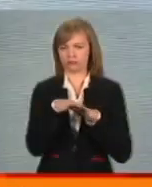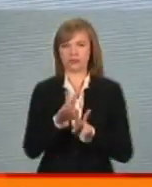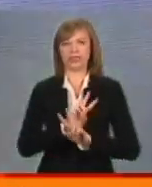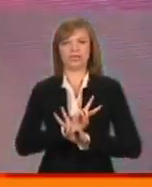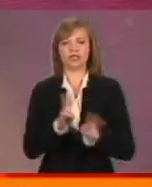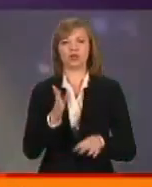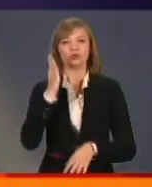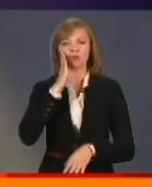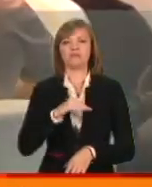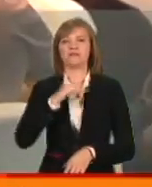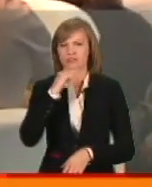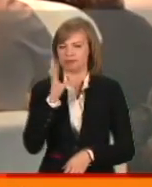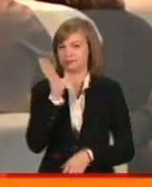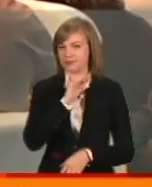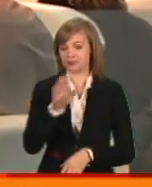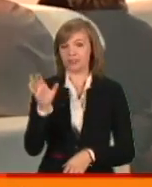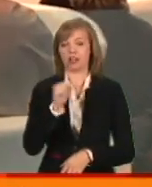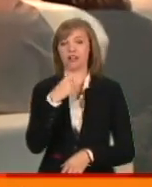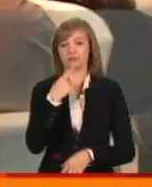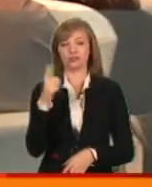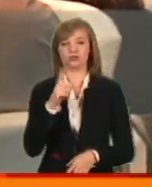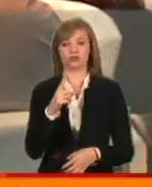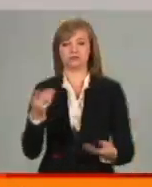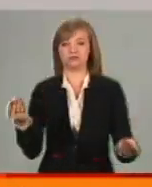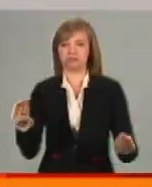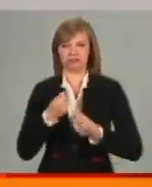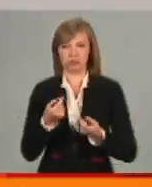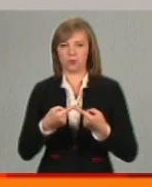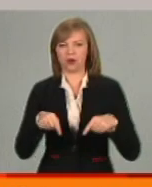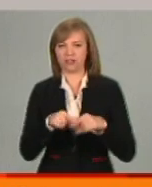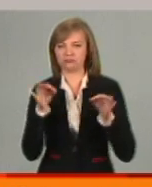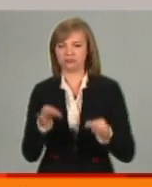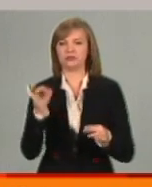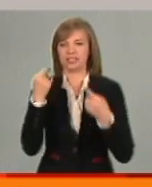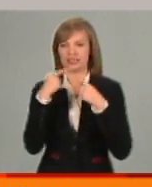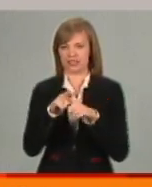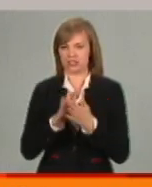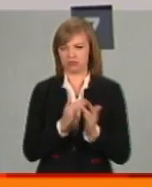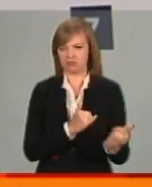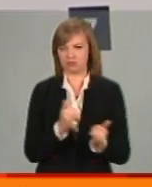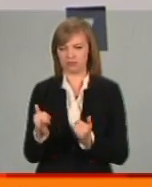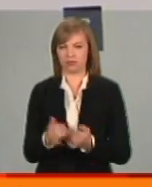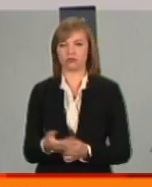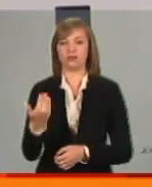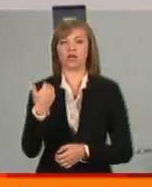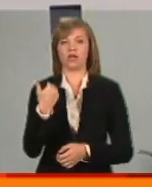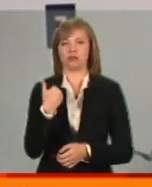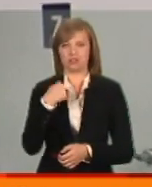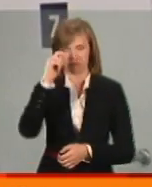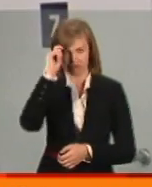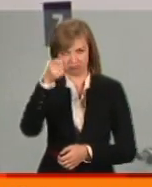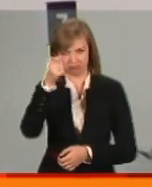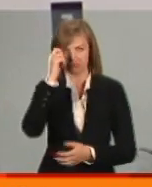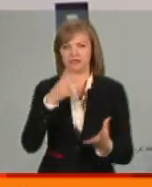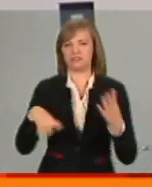ніхто виспатися не встиг. Але зізнаються, вражені організацією та технічним забезпеченням. Я знімаю